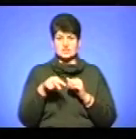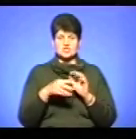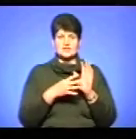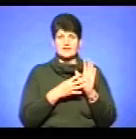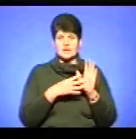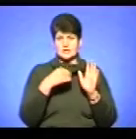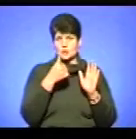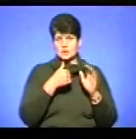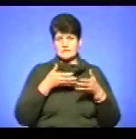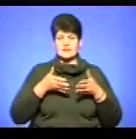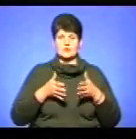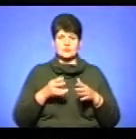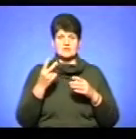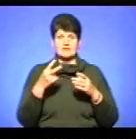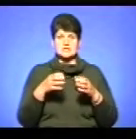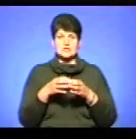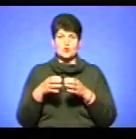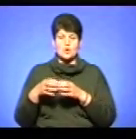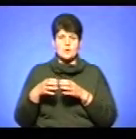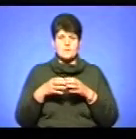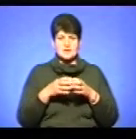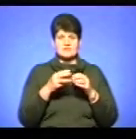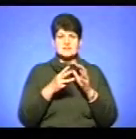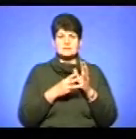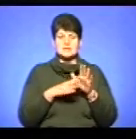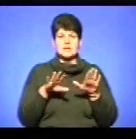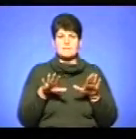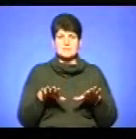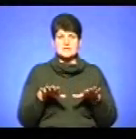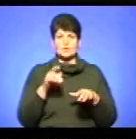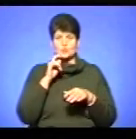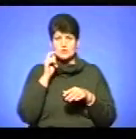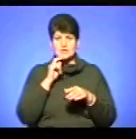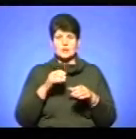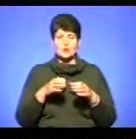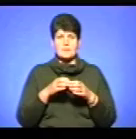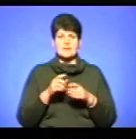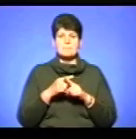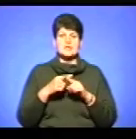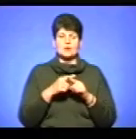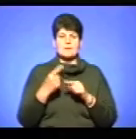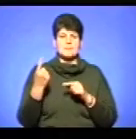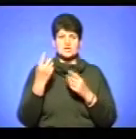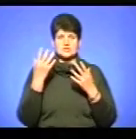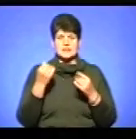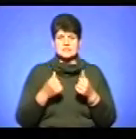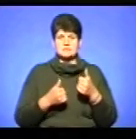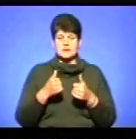2004-2009 років народження, 20 команд із 18 міст України та команда з Білорусі. Перший день змагань